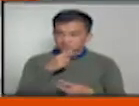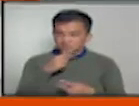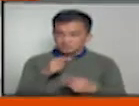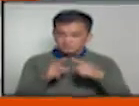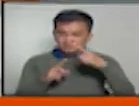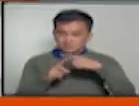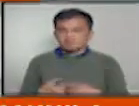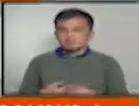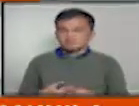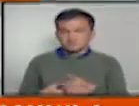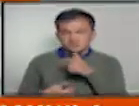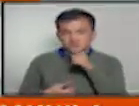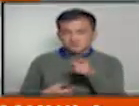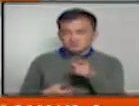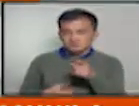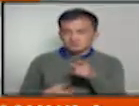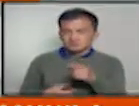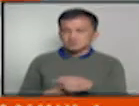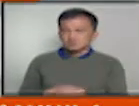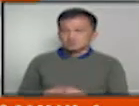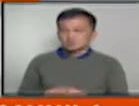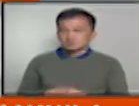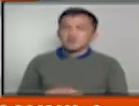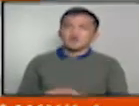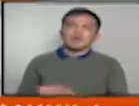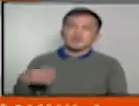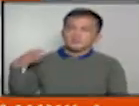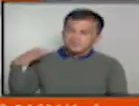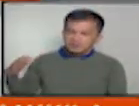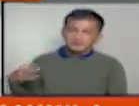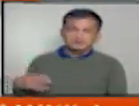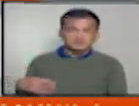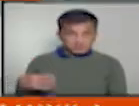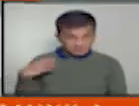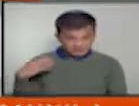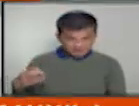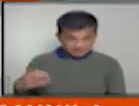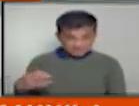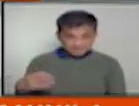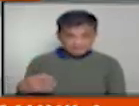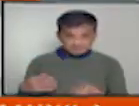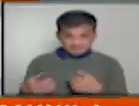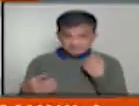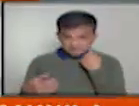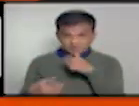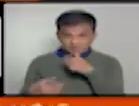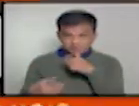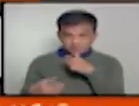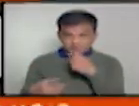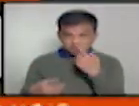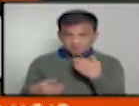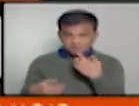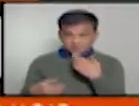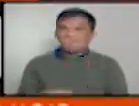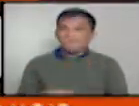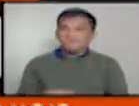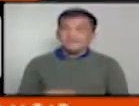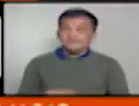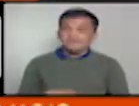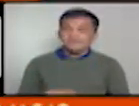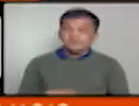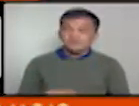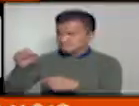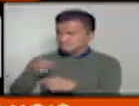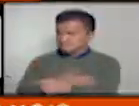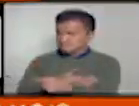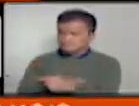naka-t-shirt na puti na may stripe? Si Kapitan Bong si Torres po. Tapos kanina ho, meron doon naka-red, sino naman po yon? Nang gagalaiti din? Anak